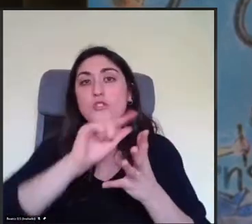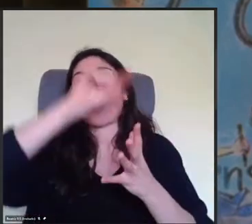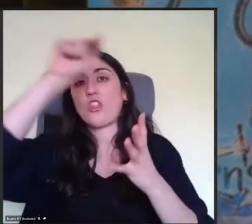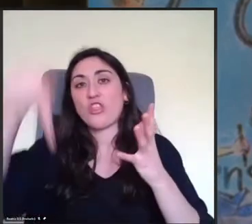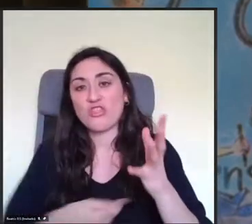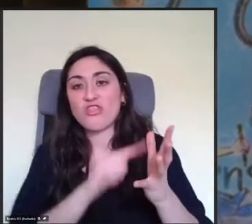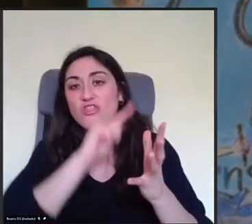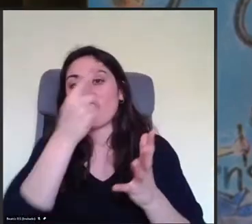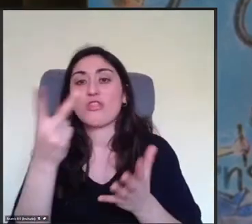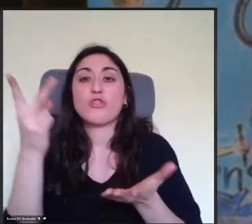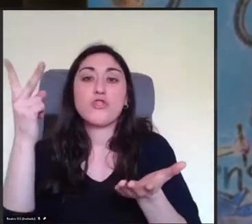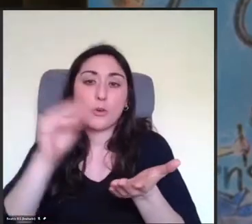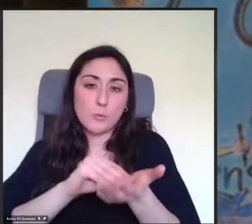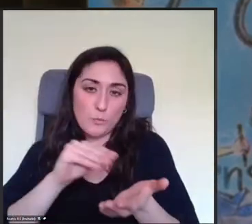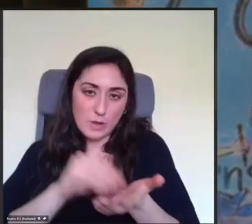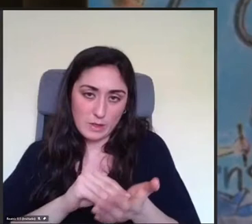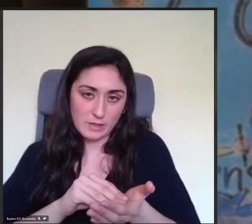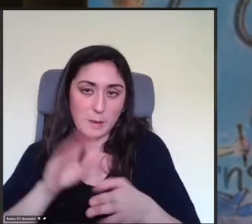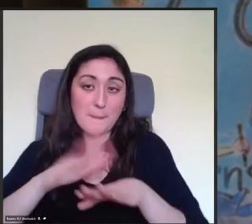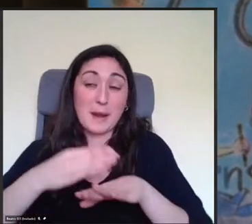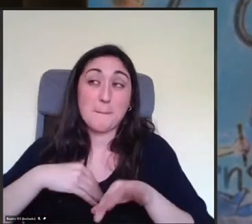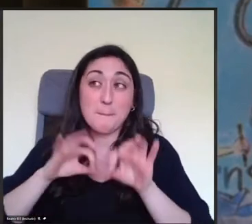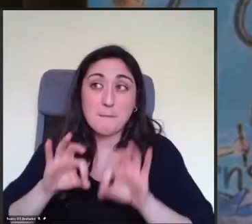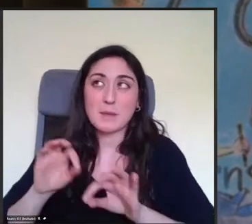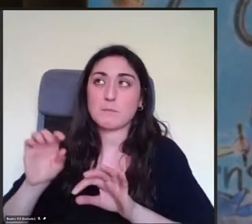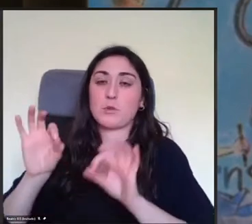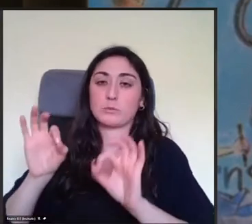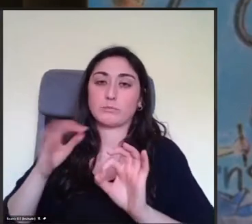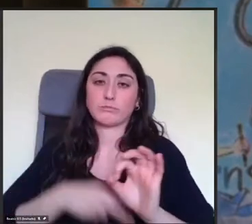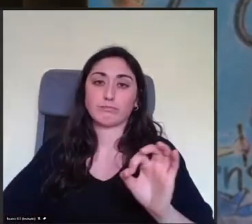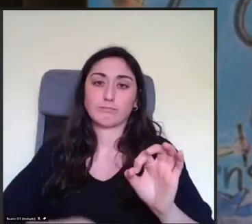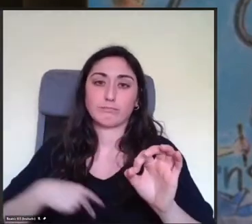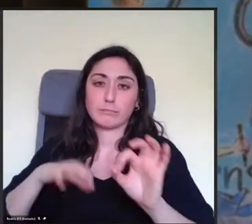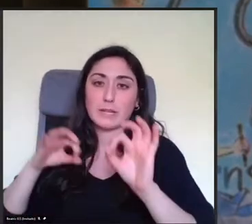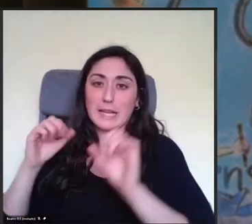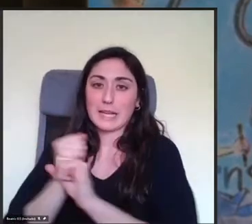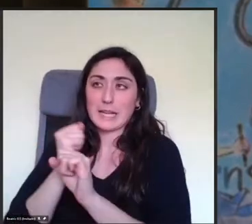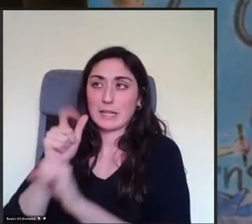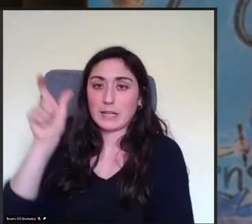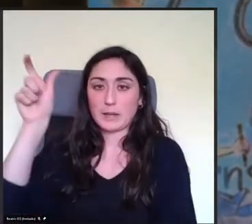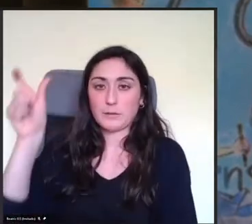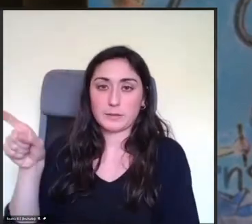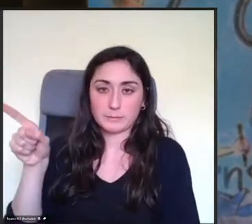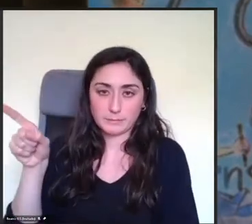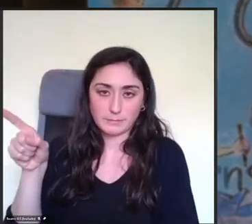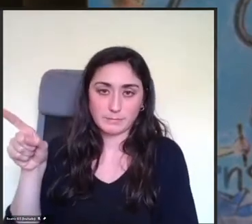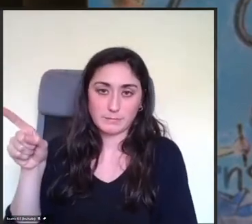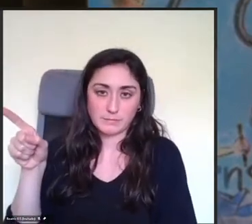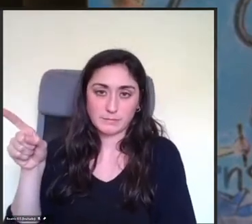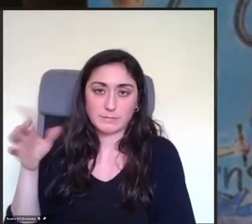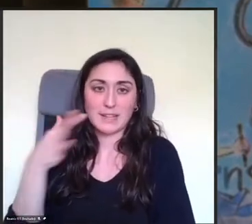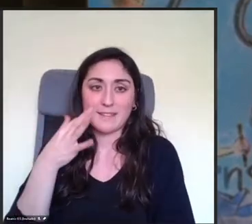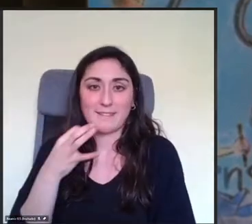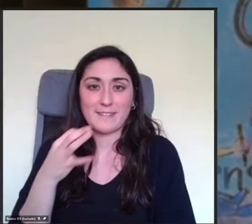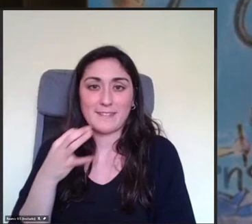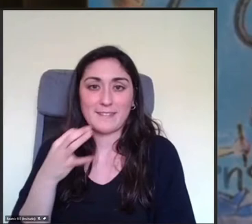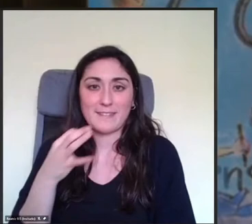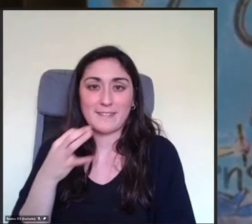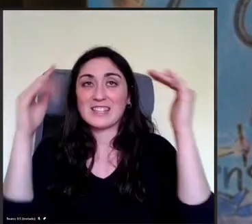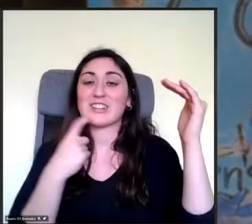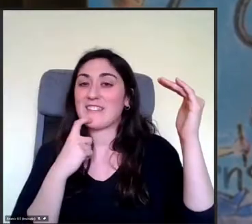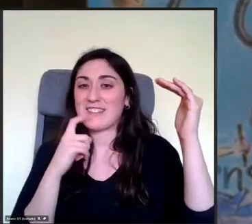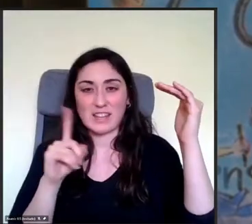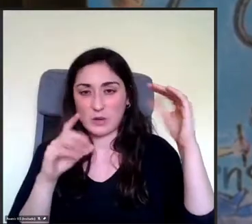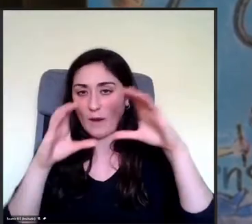mateix càrrec o la mateixa responsabilitat. Això ja no és un sostre de vidre, és un sostre de ciment. Per tant, per aconseguir aquesta